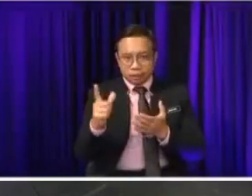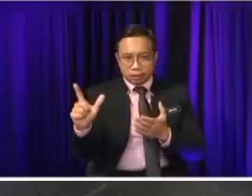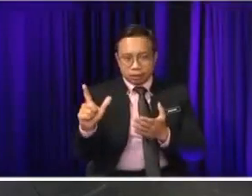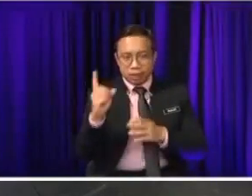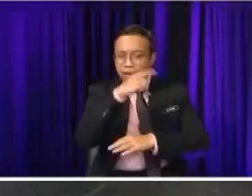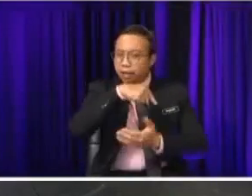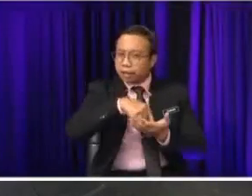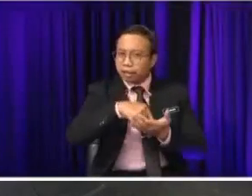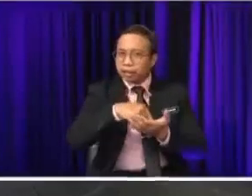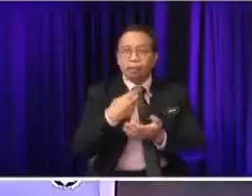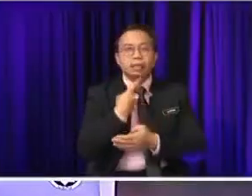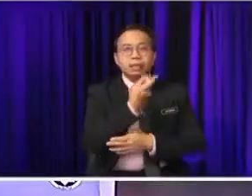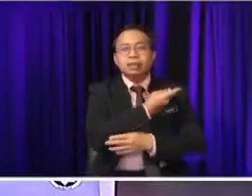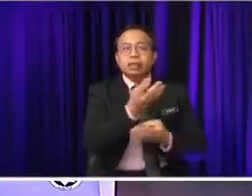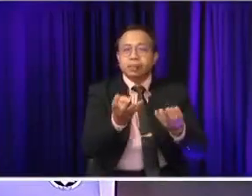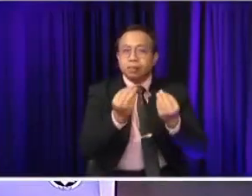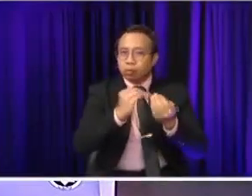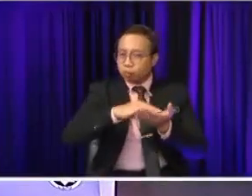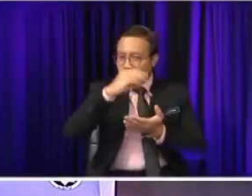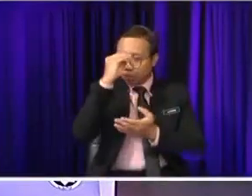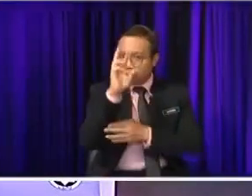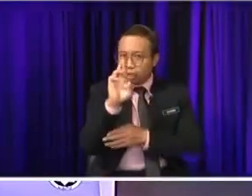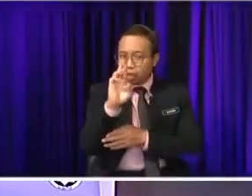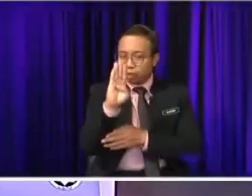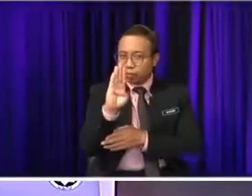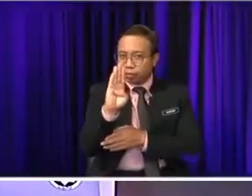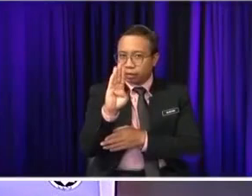belajar mata pelajaran